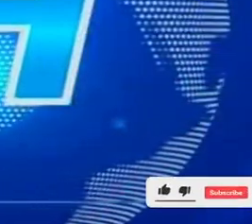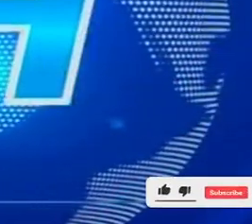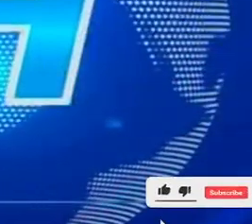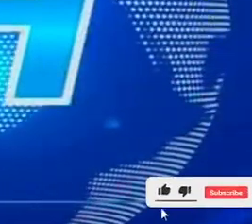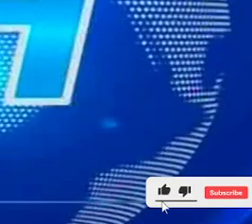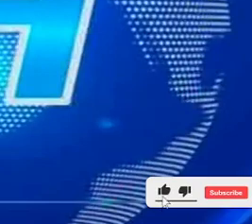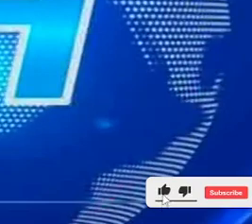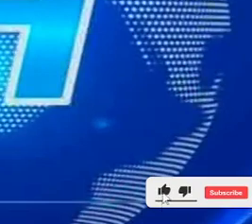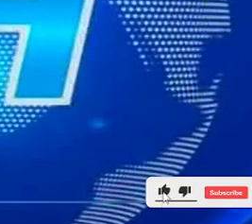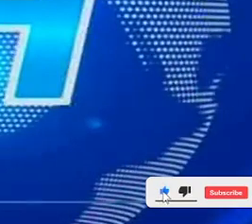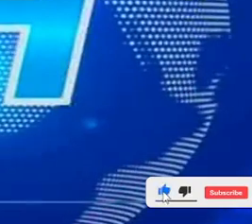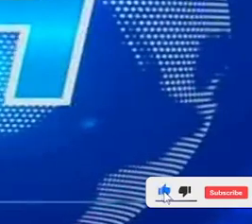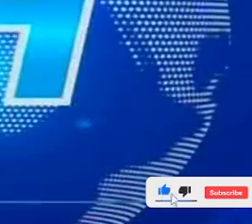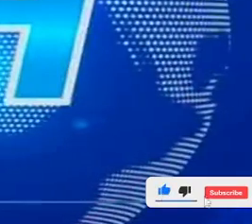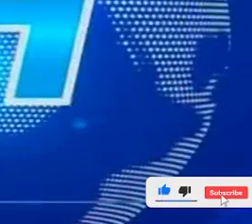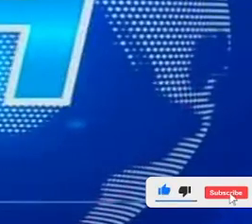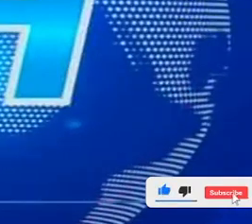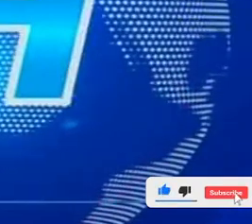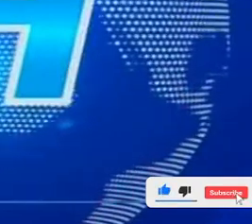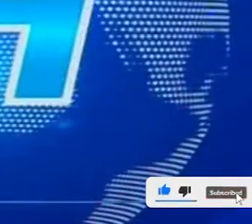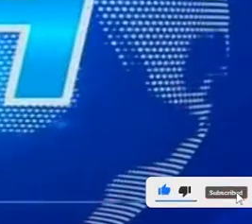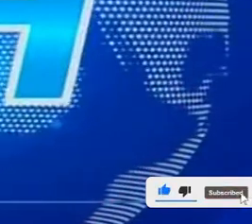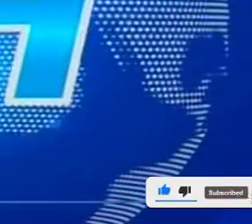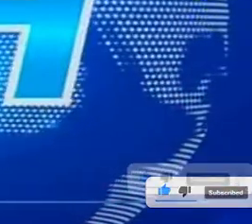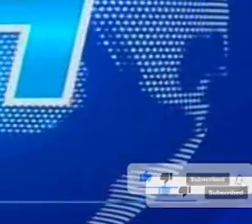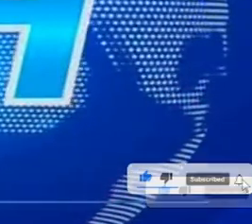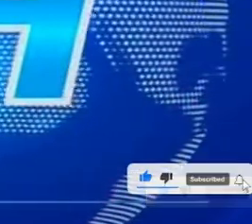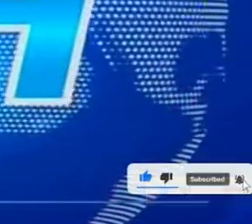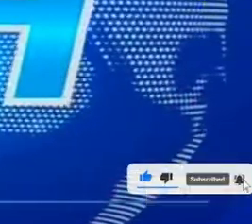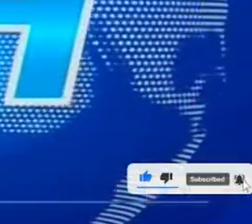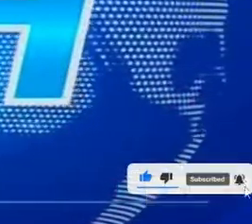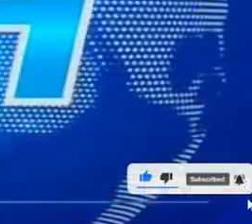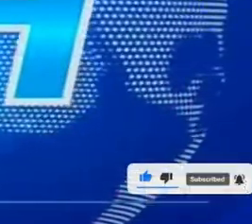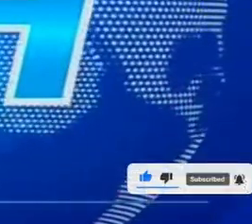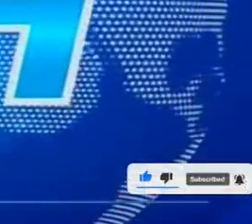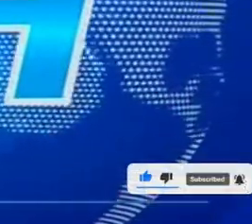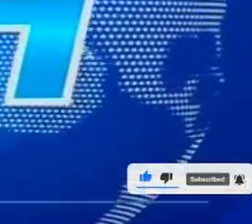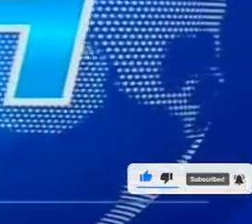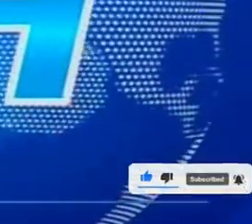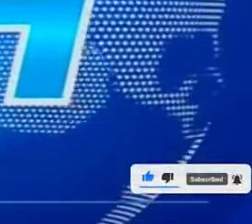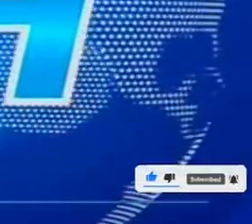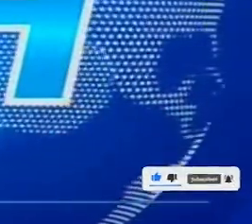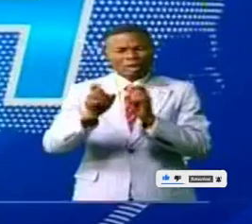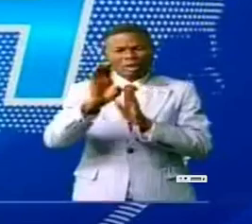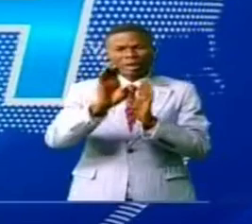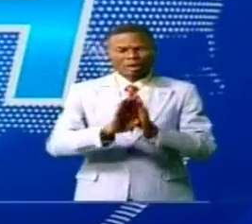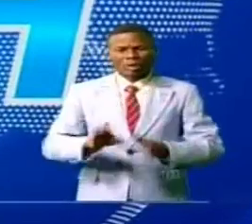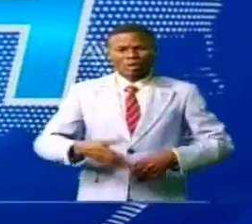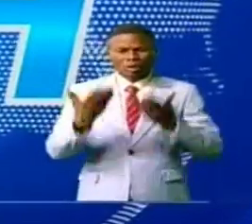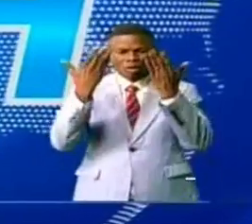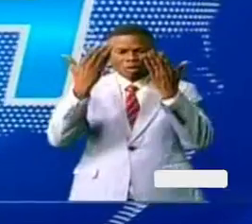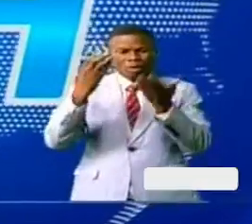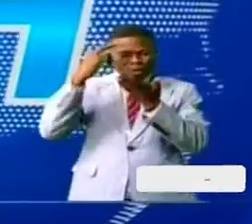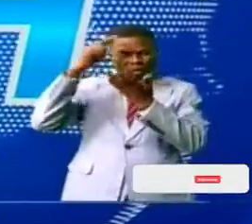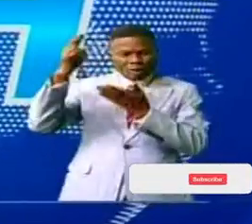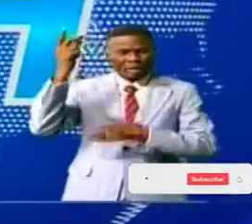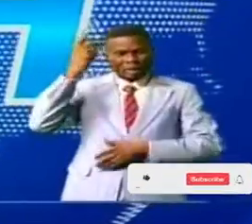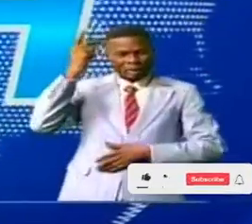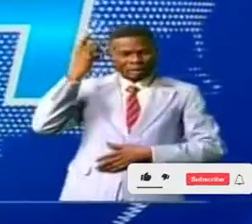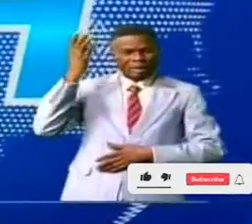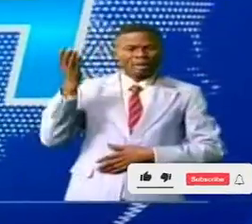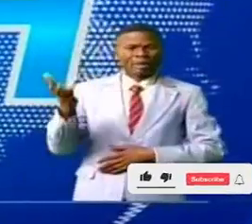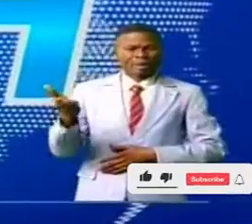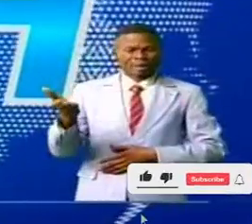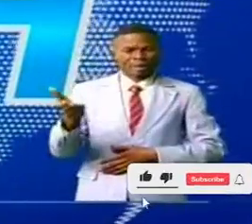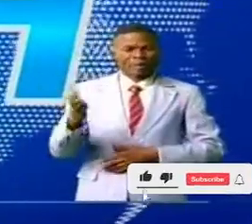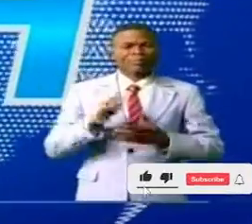en même temps d'autres Congolais à emboîter les pas pour arranger ou améliorer les conditions d'études à l'université